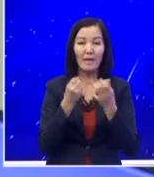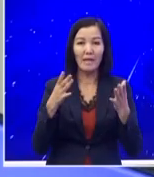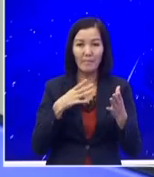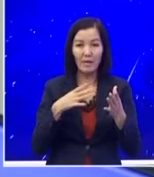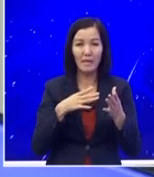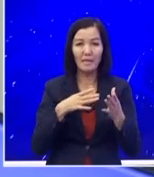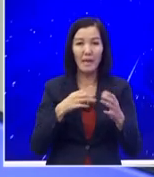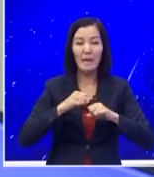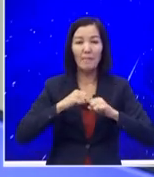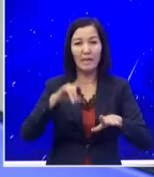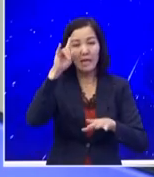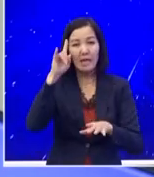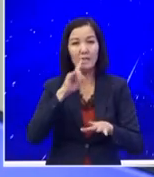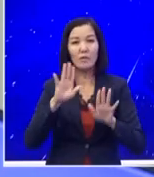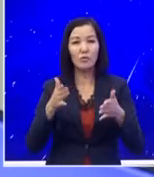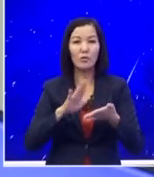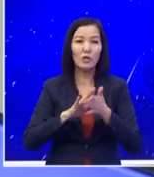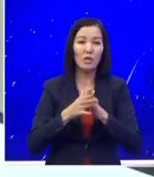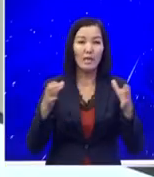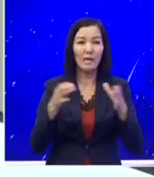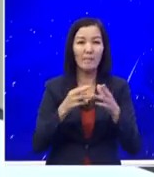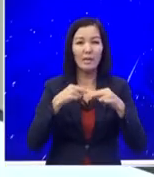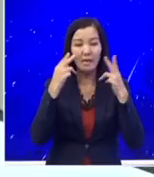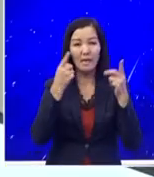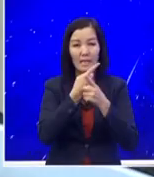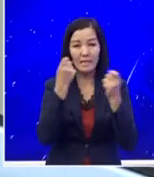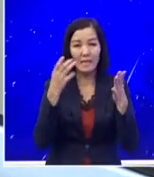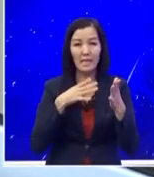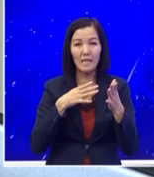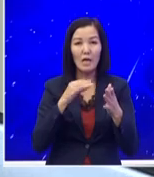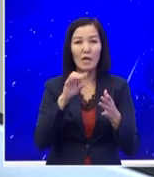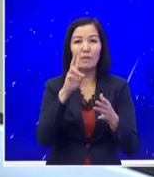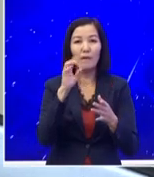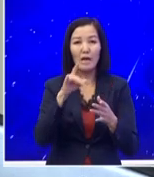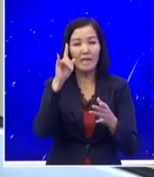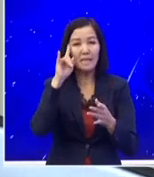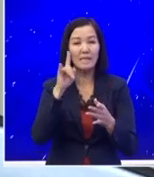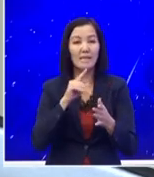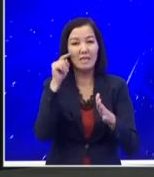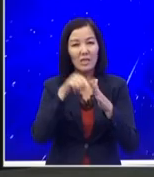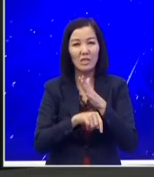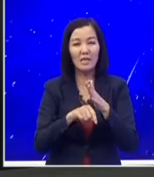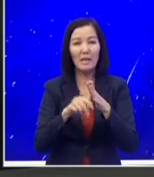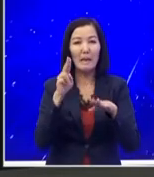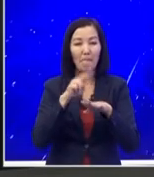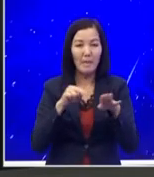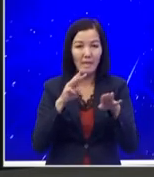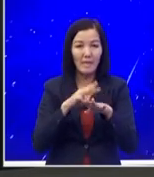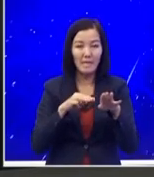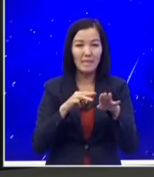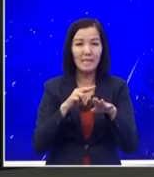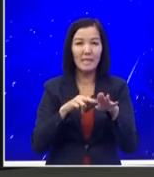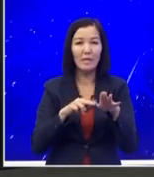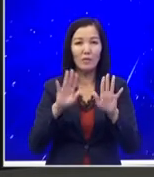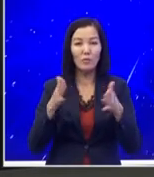Олардың батылдығын Қазақстан Республикасы төтенше жағдай комитеті ескерді. Азамат Жарқынбековке Қазақстан Республикасы ішкі істер министрлігі төтенше